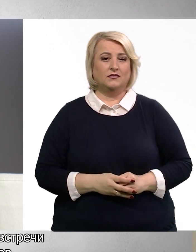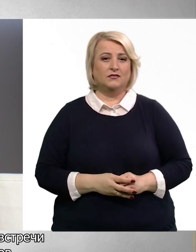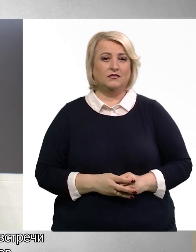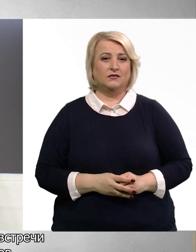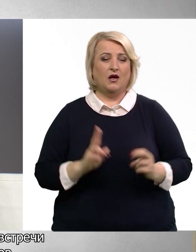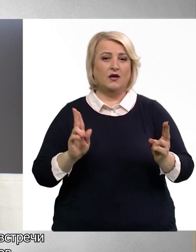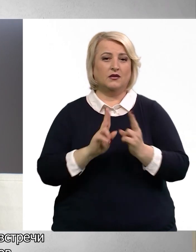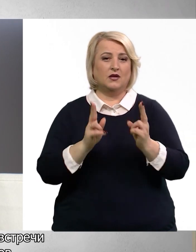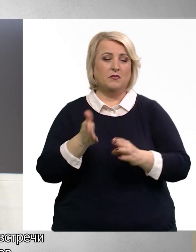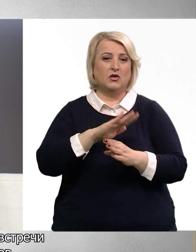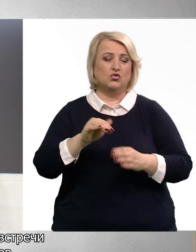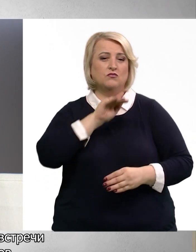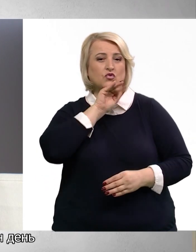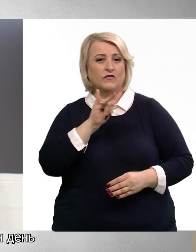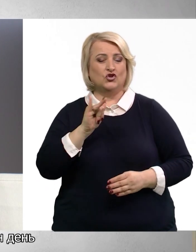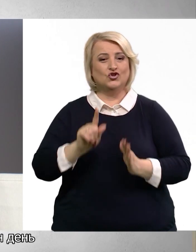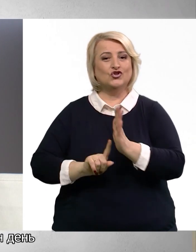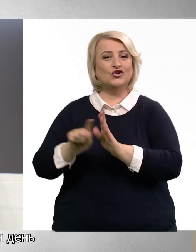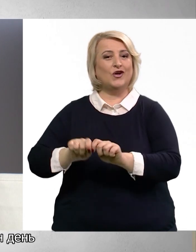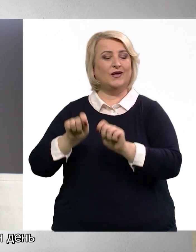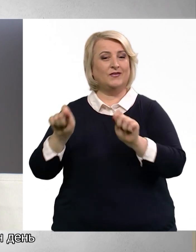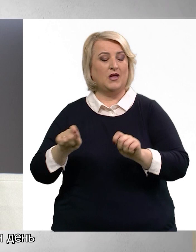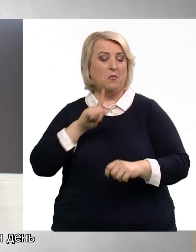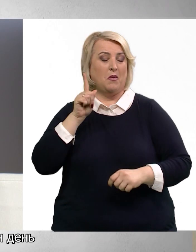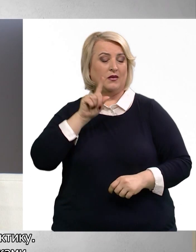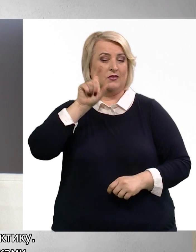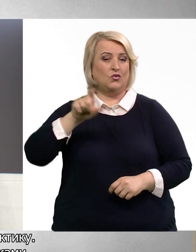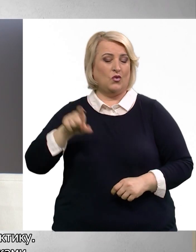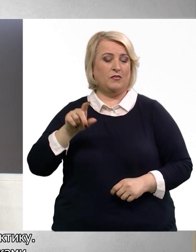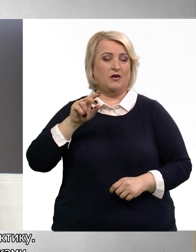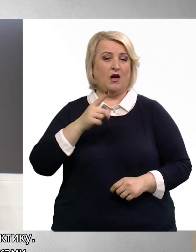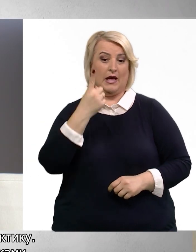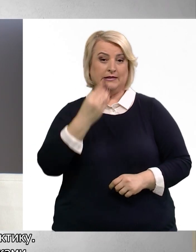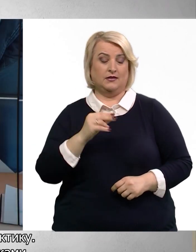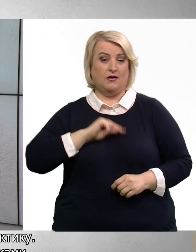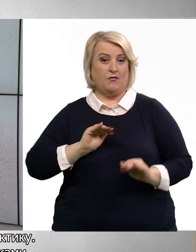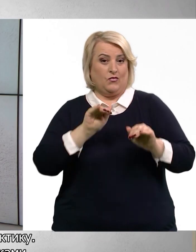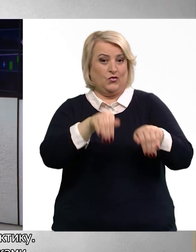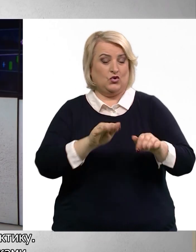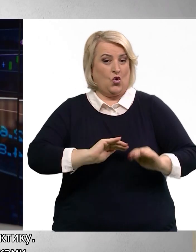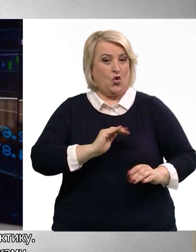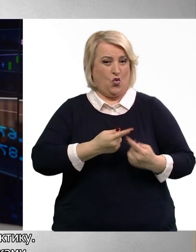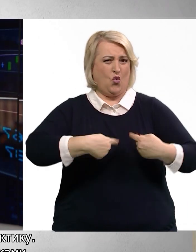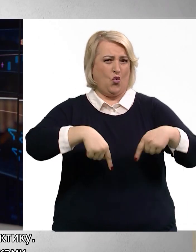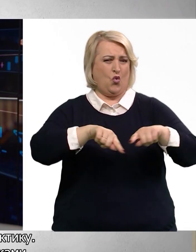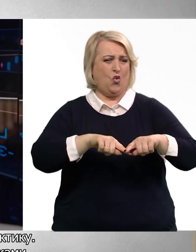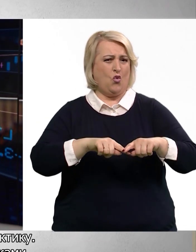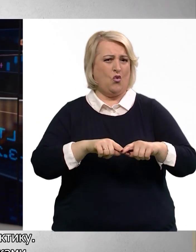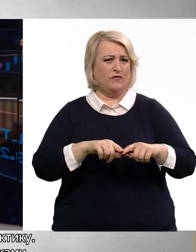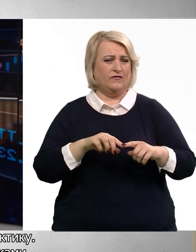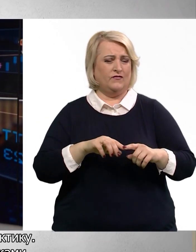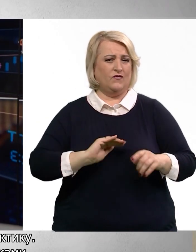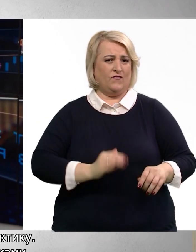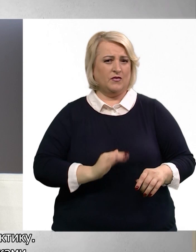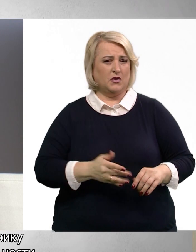așa numită întâlnire între profesioniști și debutanți. Tinerii lucrează pentru zi în companii. Iar, unde este o practică în companii, reală. Unde și el cot la cot lucrează